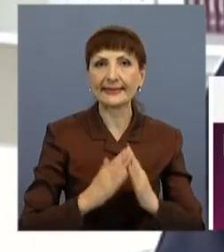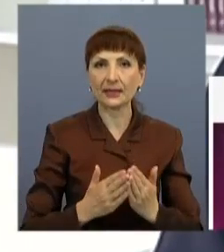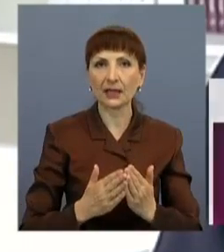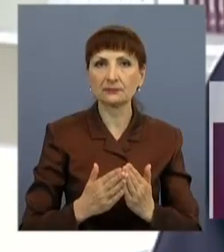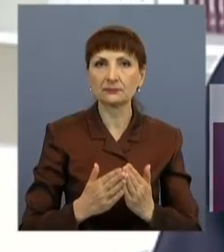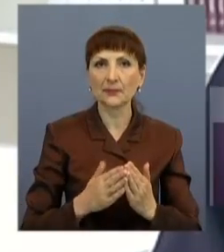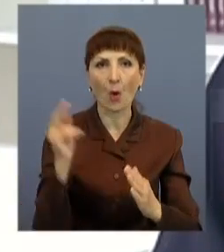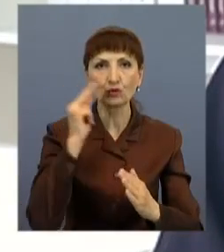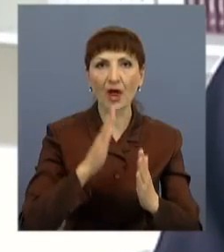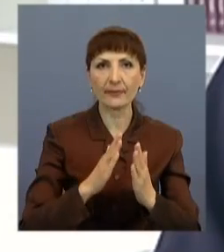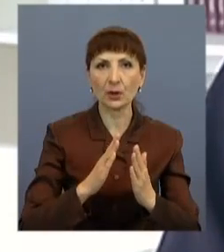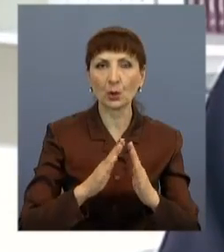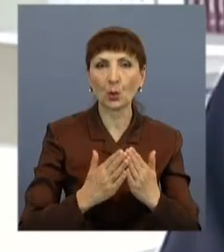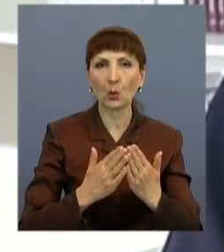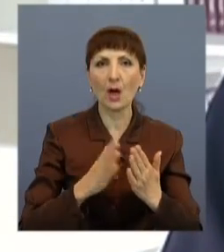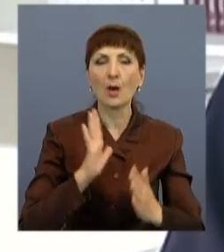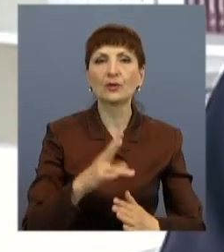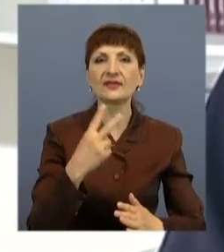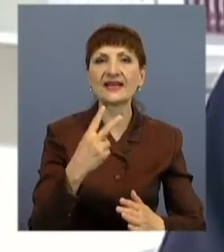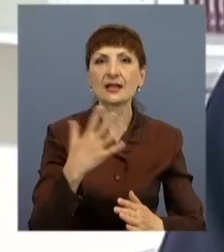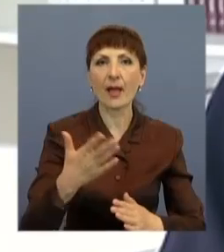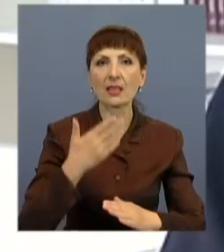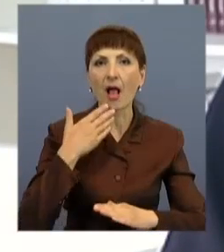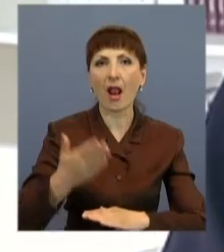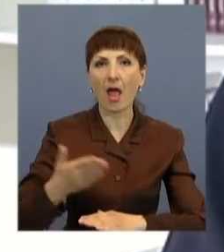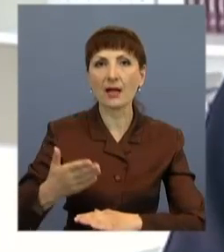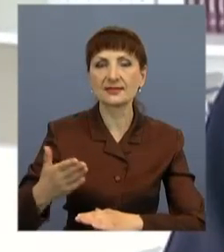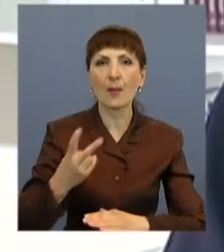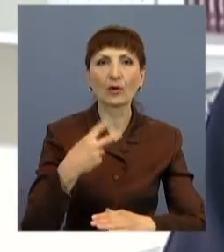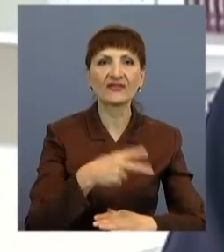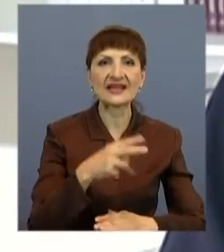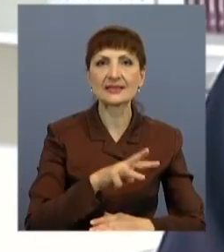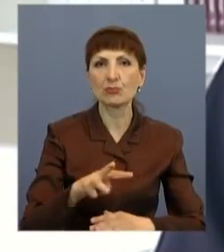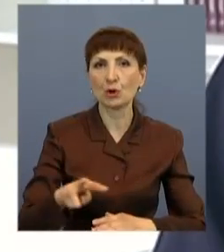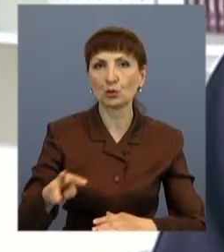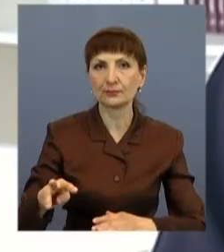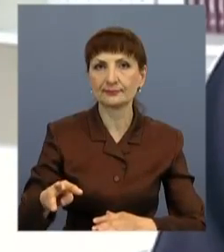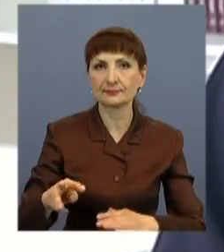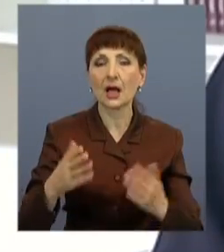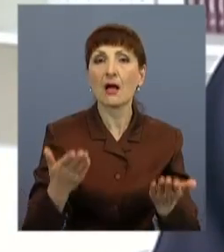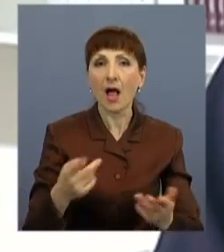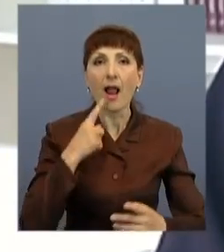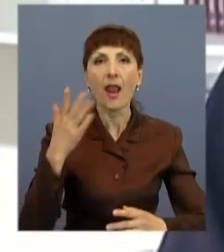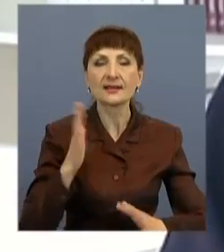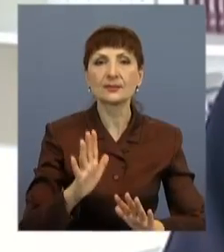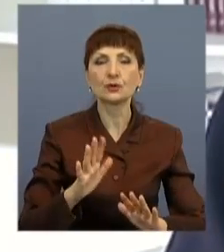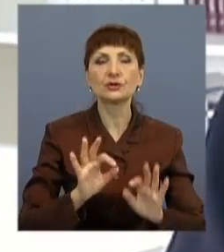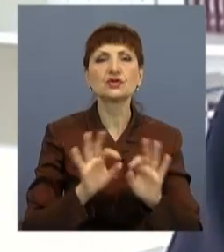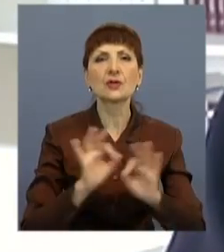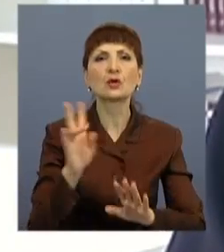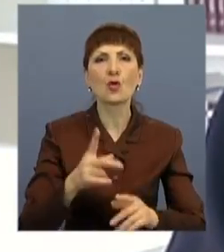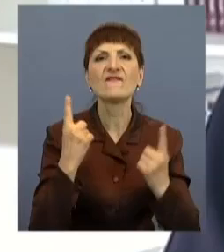По каждому учебнику будет как минимум 25 лекций, как минимум по 20 минут каждая. Лекции будут читать